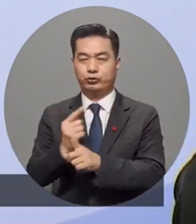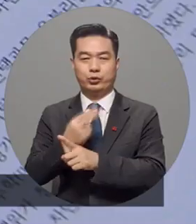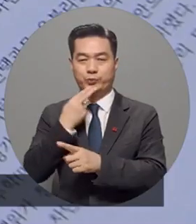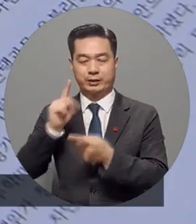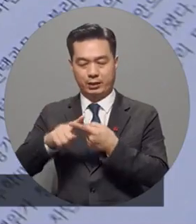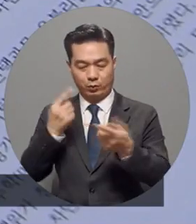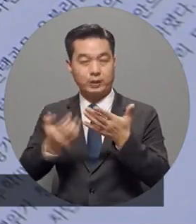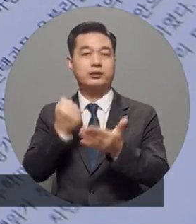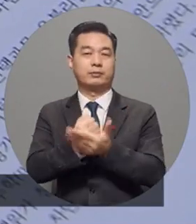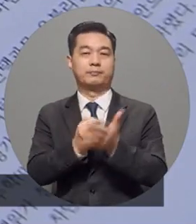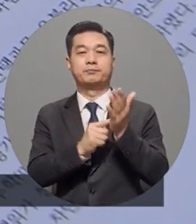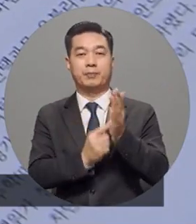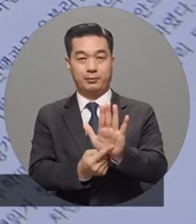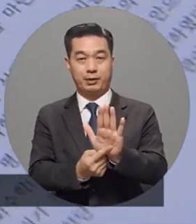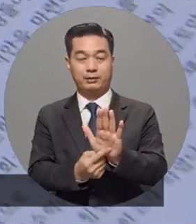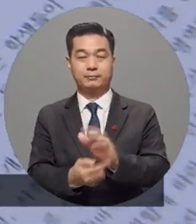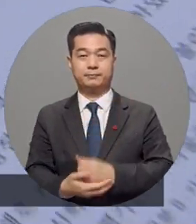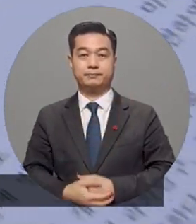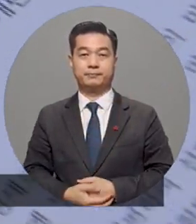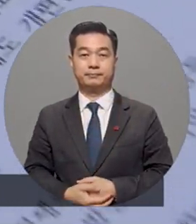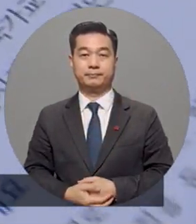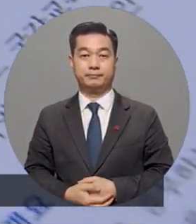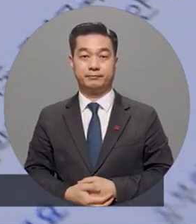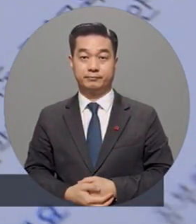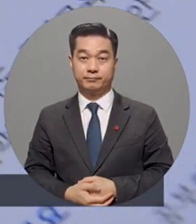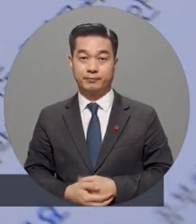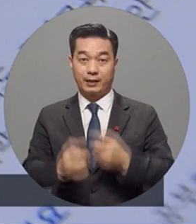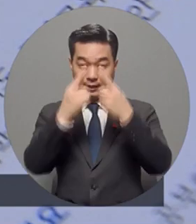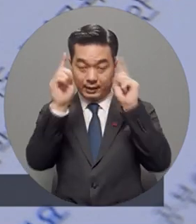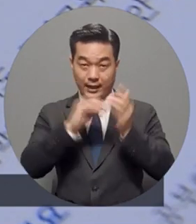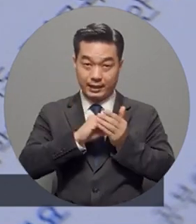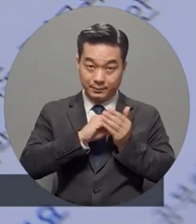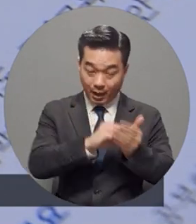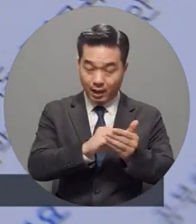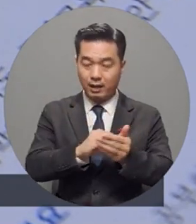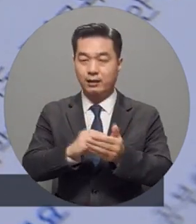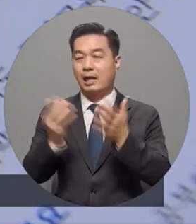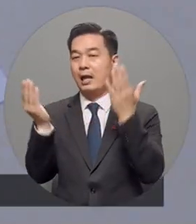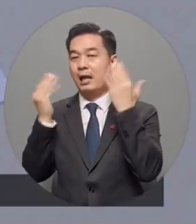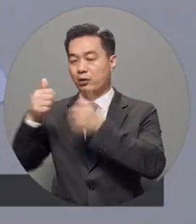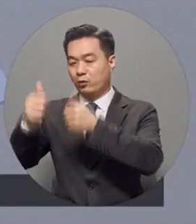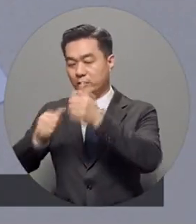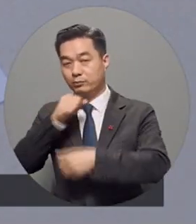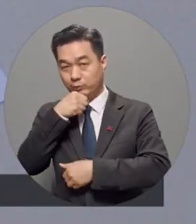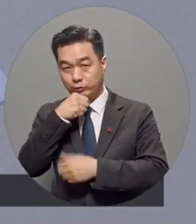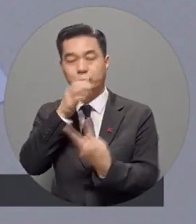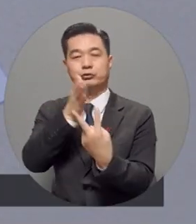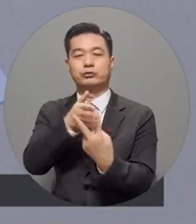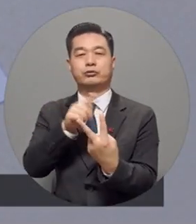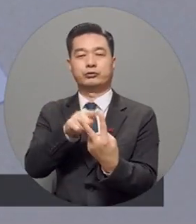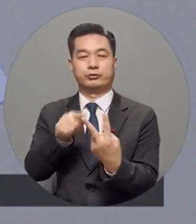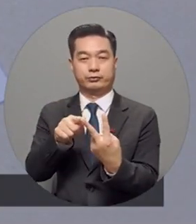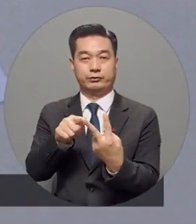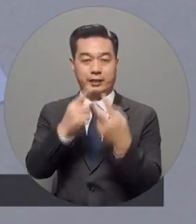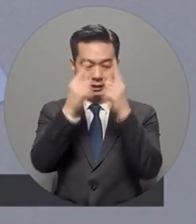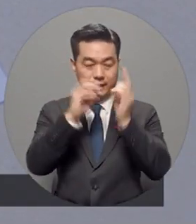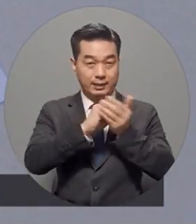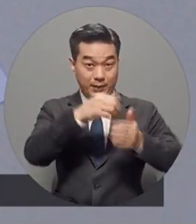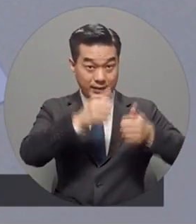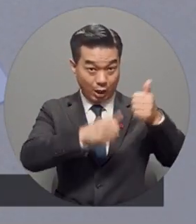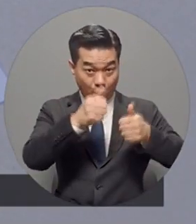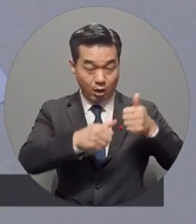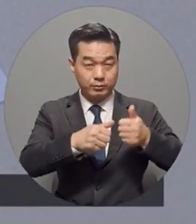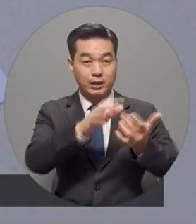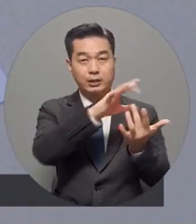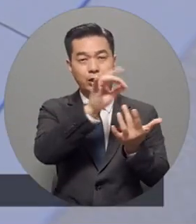확정했습니다. 2028 대입 개편안은 크게 수능과 내신 두 영역으로 나뉩니다. 수능의 경우 선택 과목의 유불리를